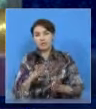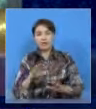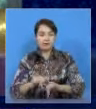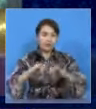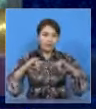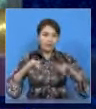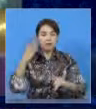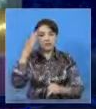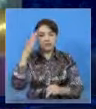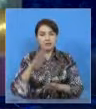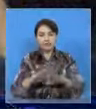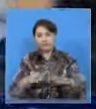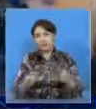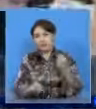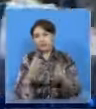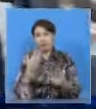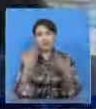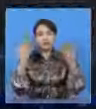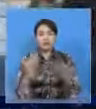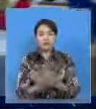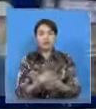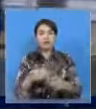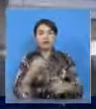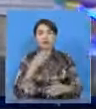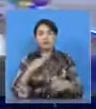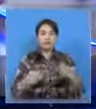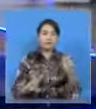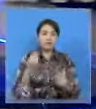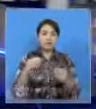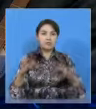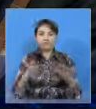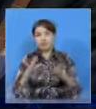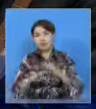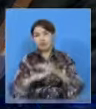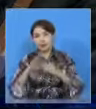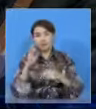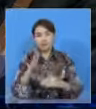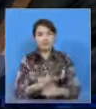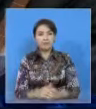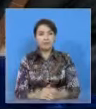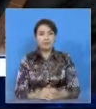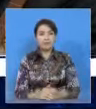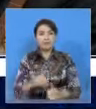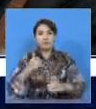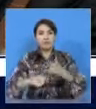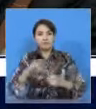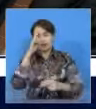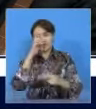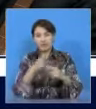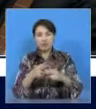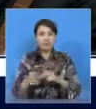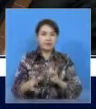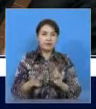дамыту, дарынды балаларды анықтау ғой. Енді бірі ұлттық өнеріміз айтысты сахналады. Конкурсты ағайым мен дайындалдым. Ағайым